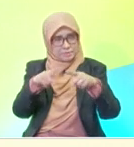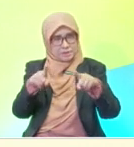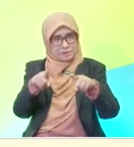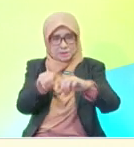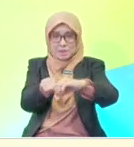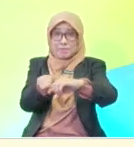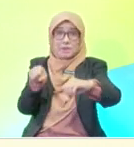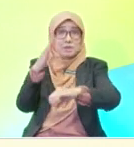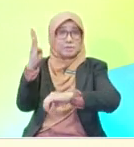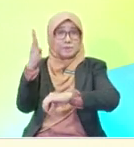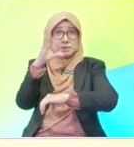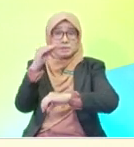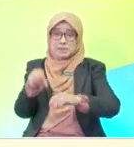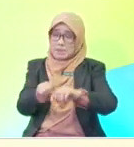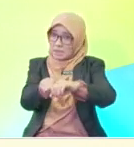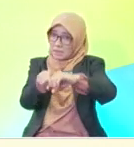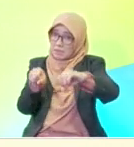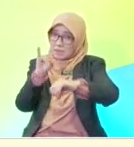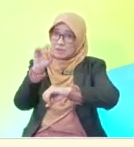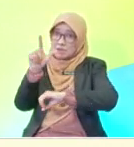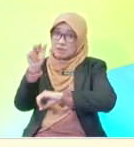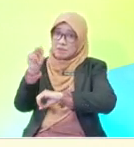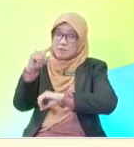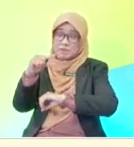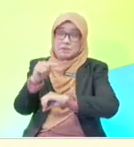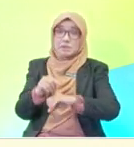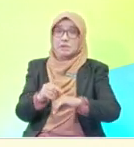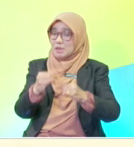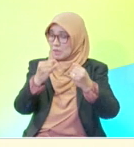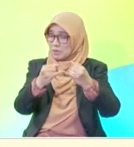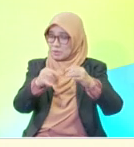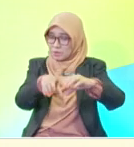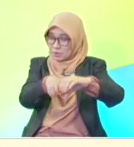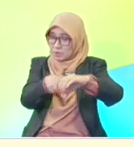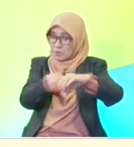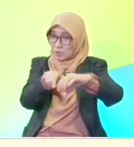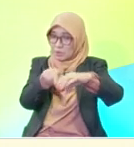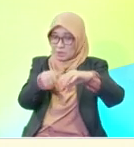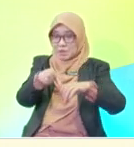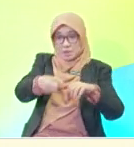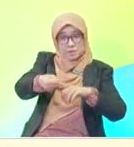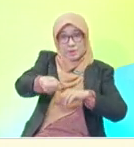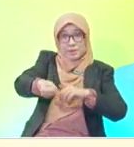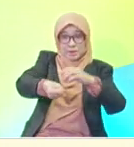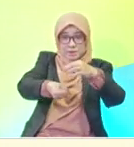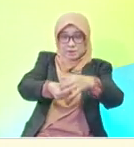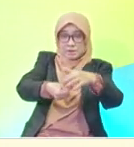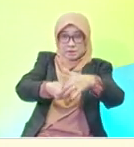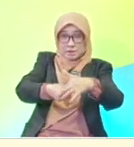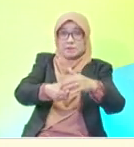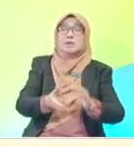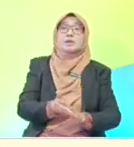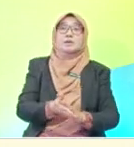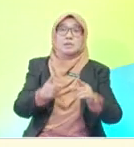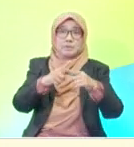biasa dengan parang ilang. Betul. Okey, kalau kita tengok di hulu dia, macam ada hiasan berbulu kat situ kan? Itulah